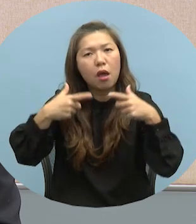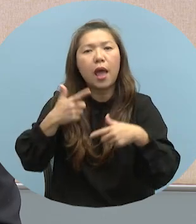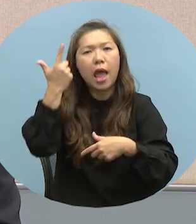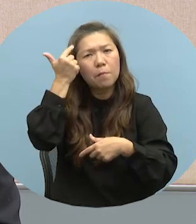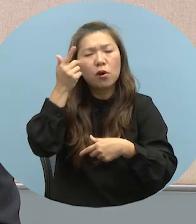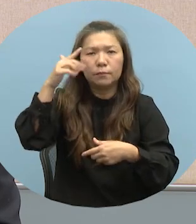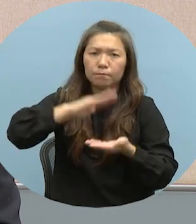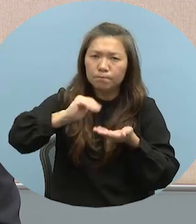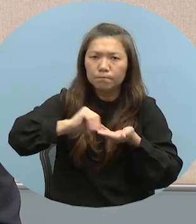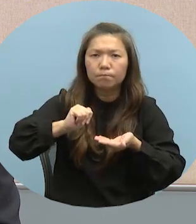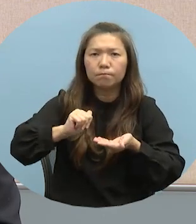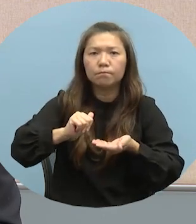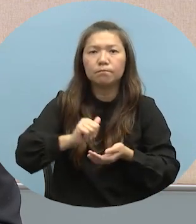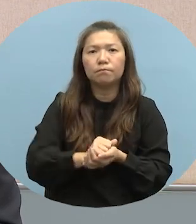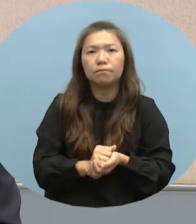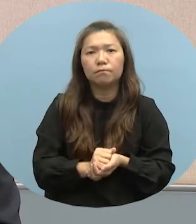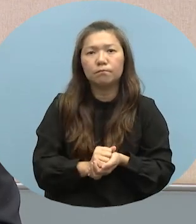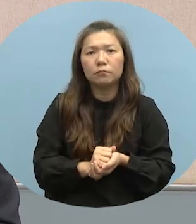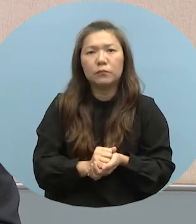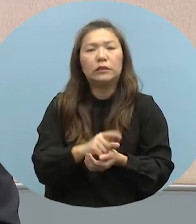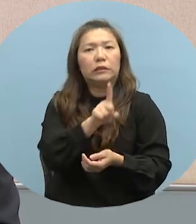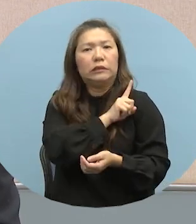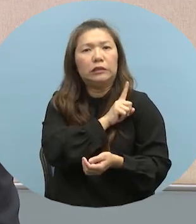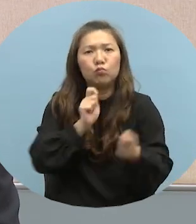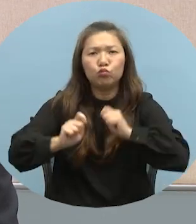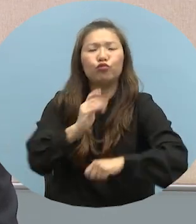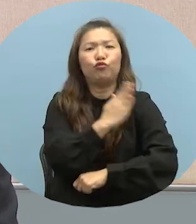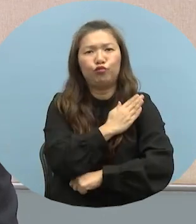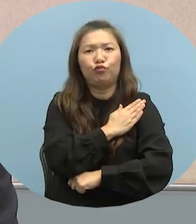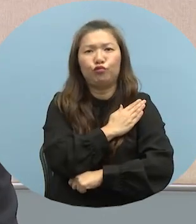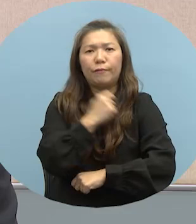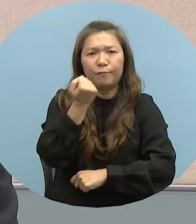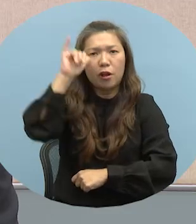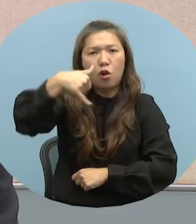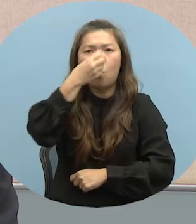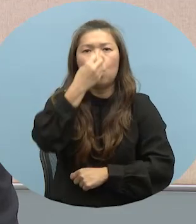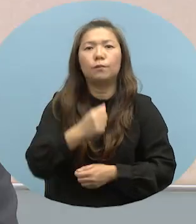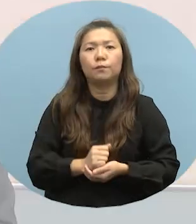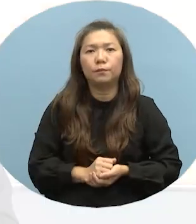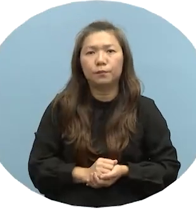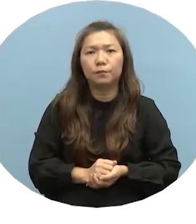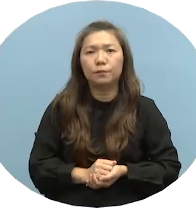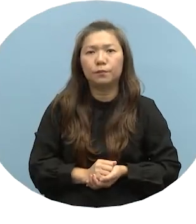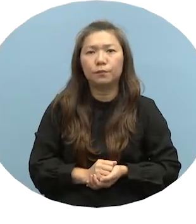望可以回頭是岸，為自己嘅行為負責，盡快翻返嚟香港。